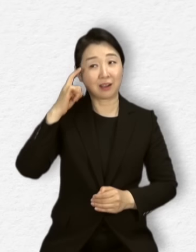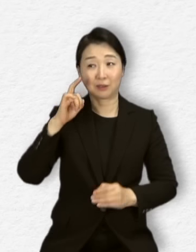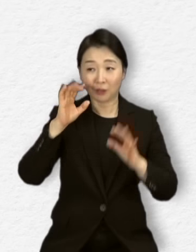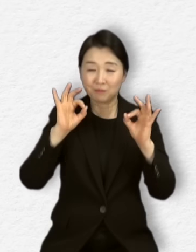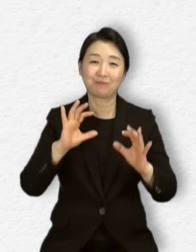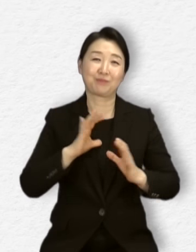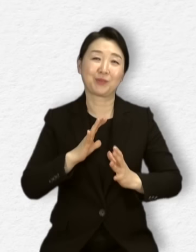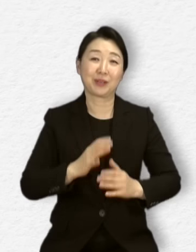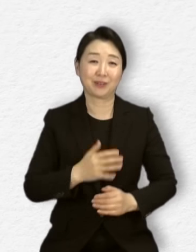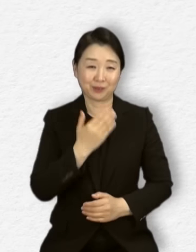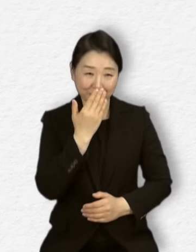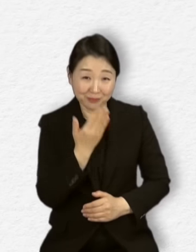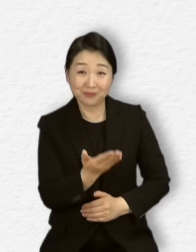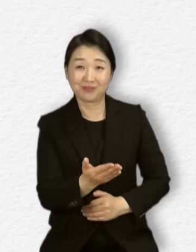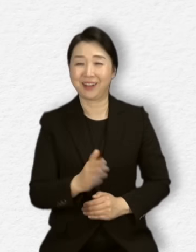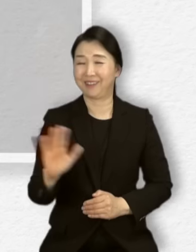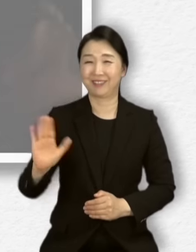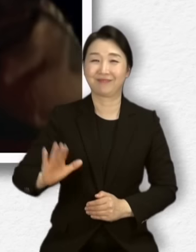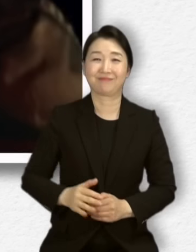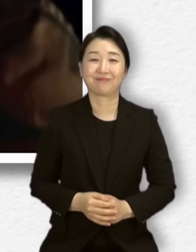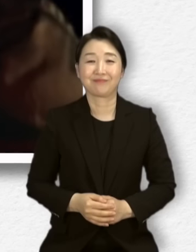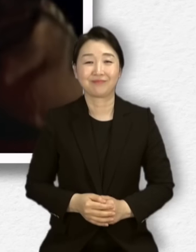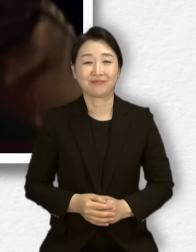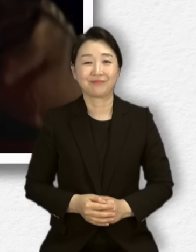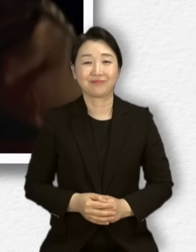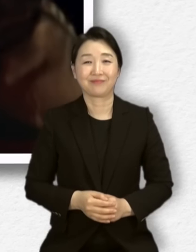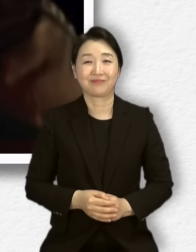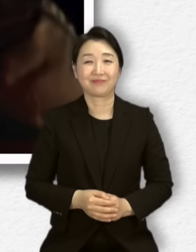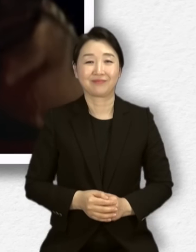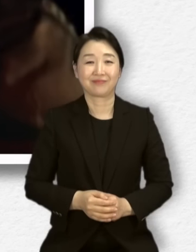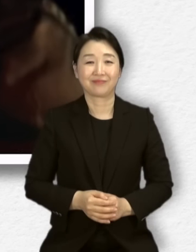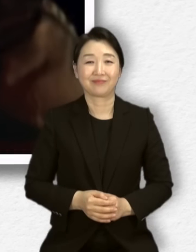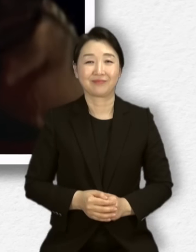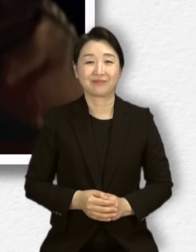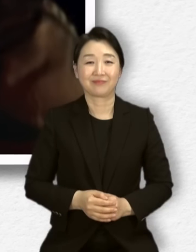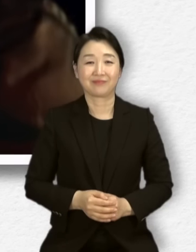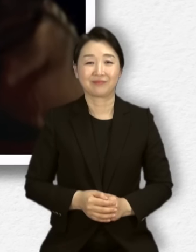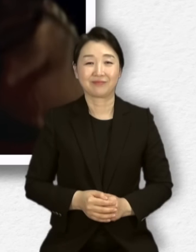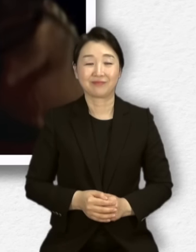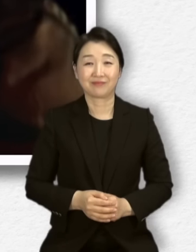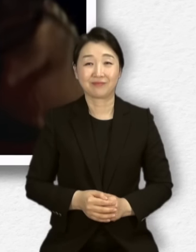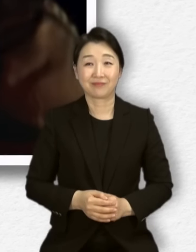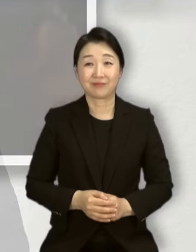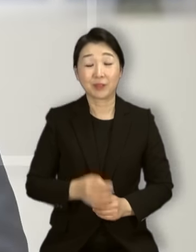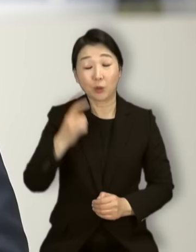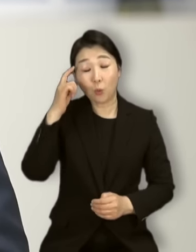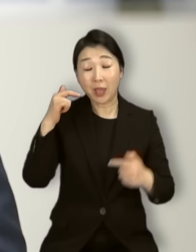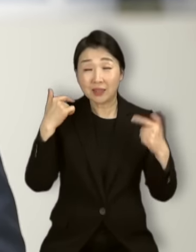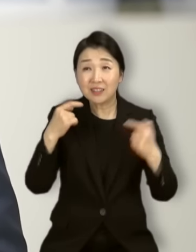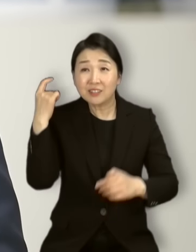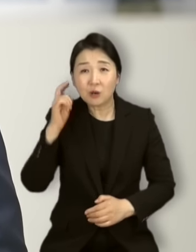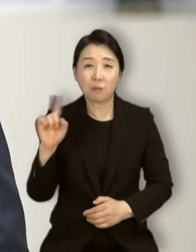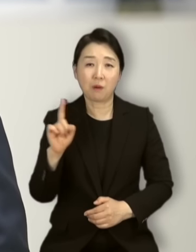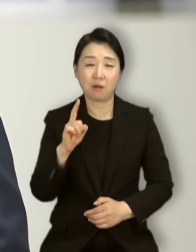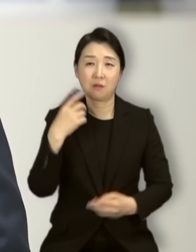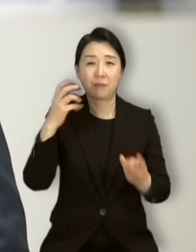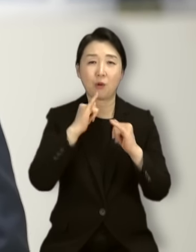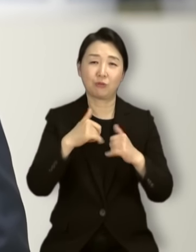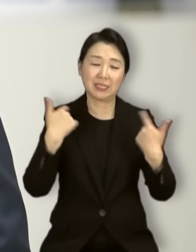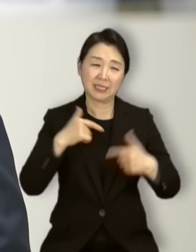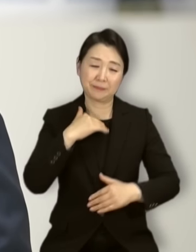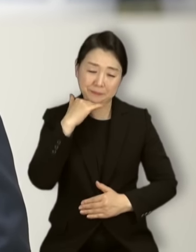저도 좀 깜짝 놀랐습니다 겸손하십니다 아 이게 사실 저희가 늘 듣는 얘기가 뭐 배우는